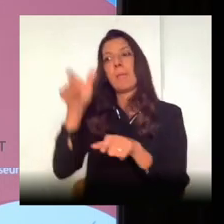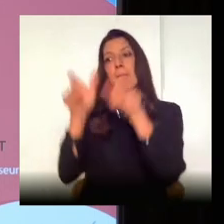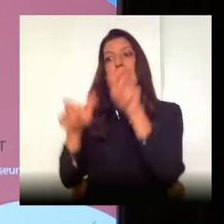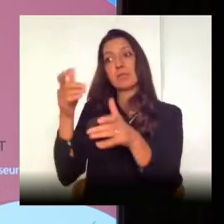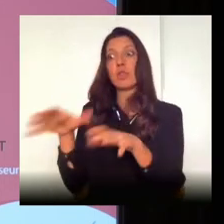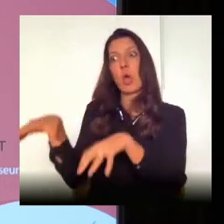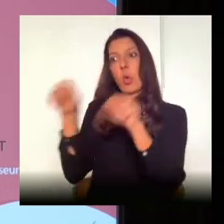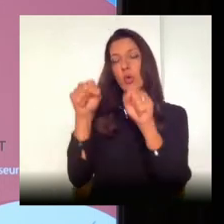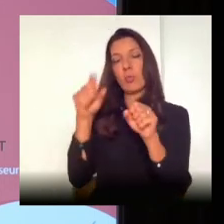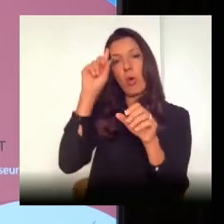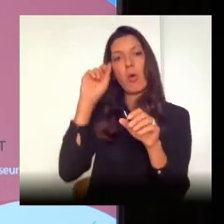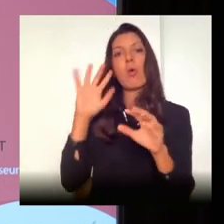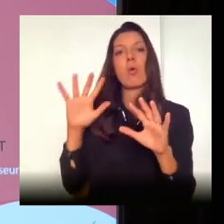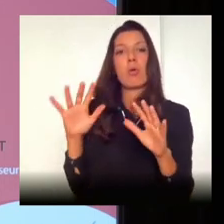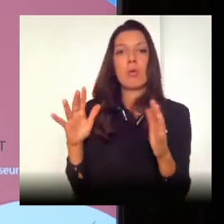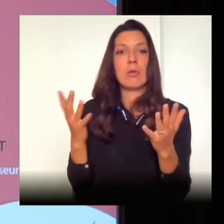référence effectivement